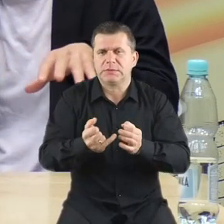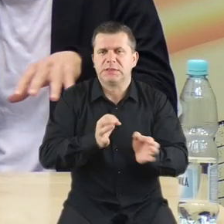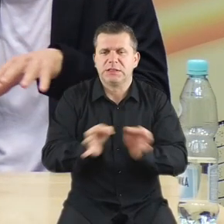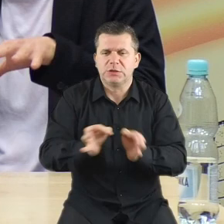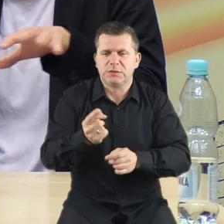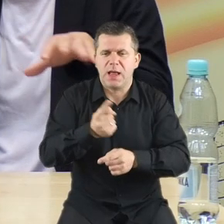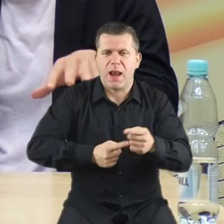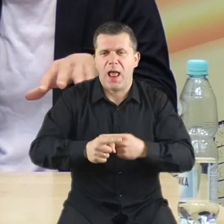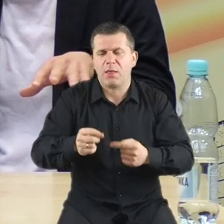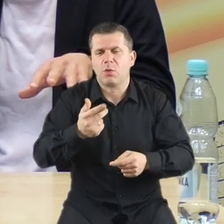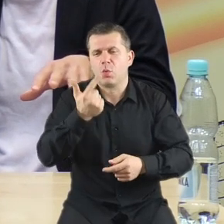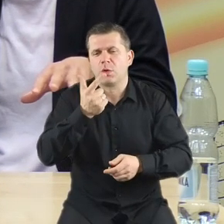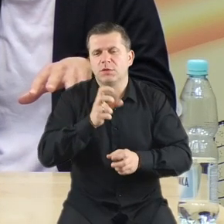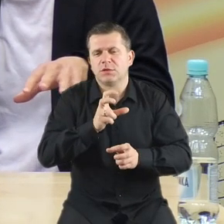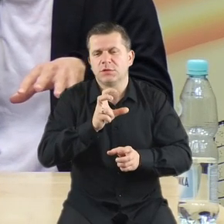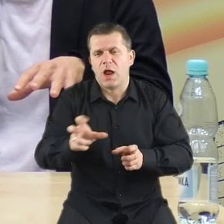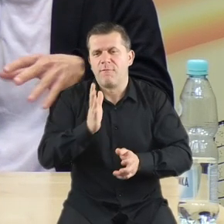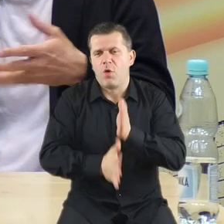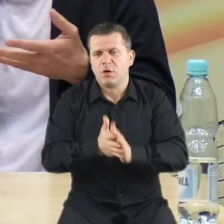II wojny światowej czy wcześniejsze.